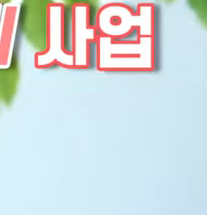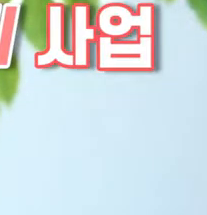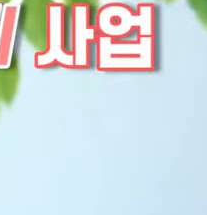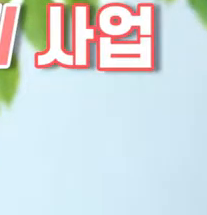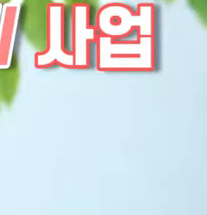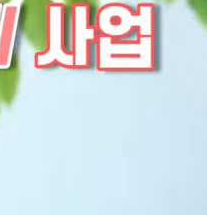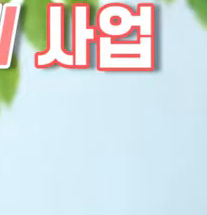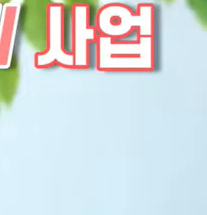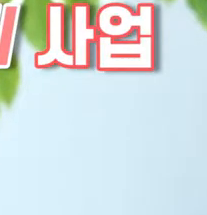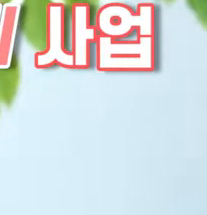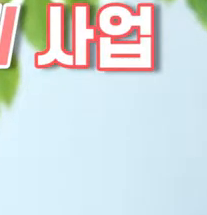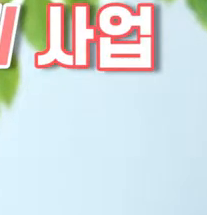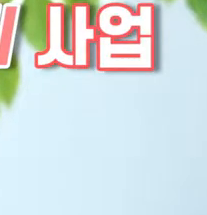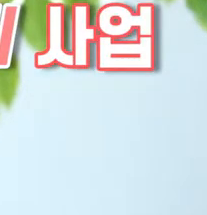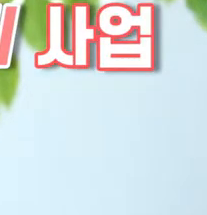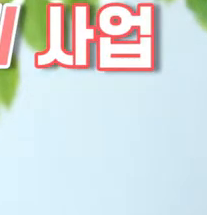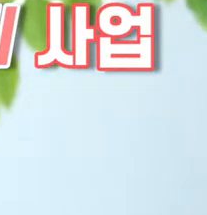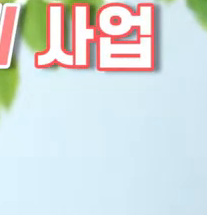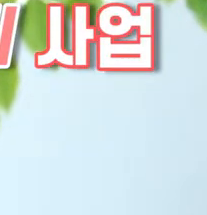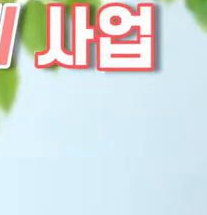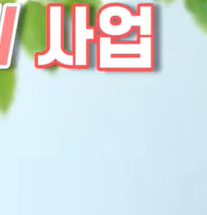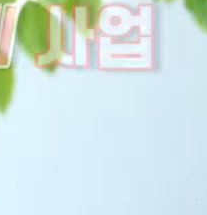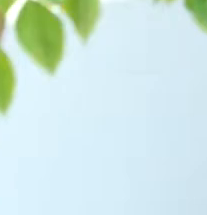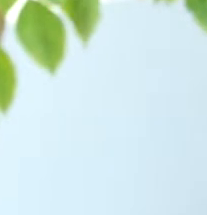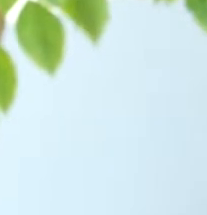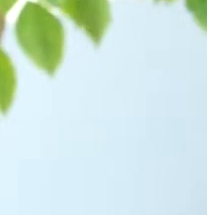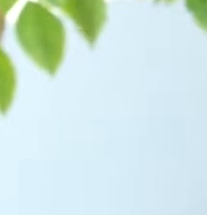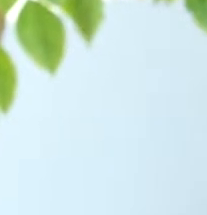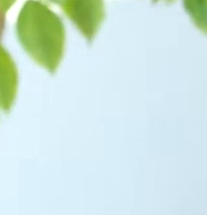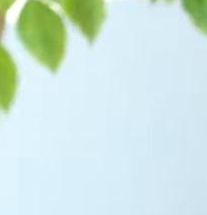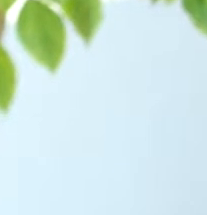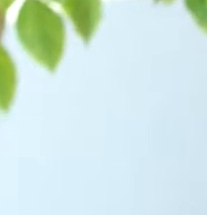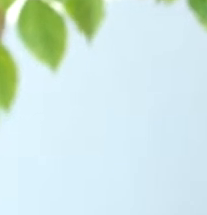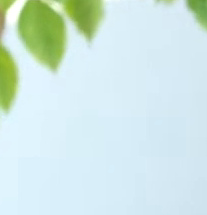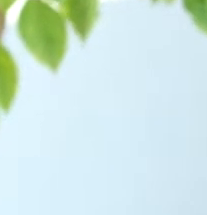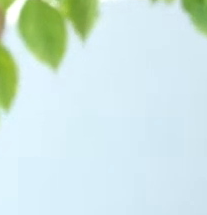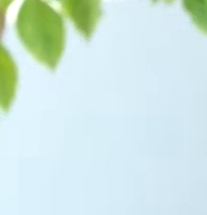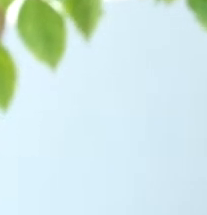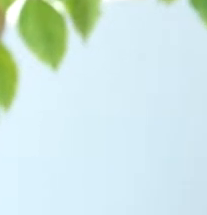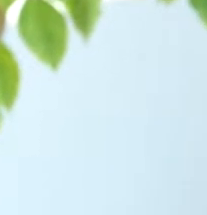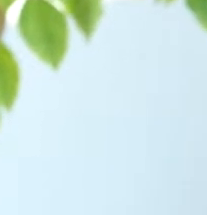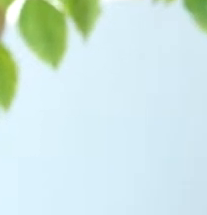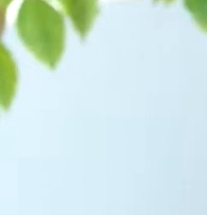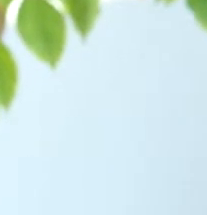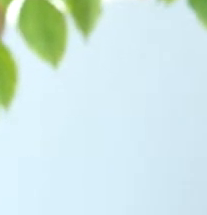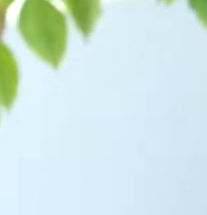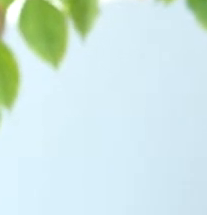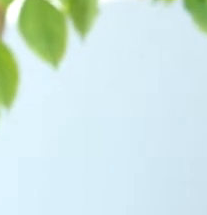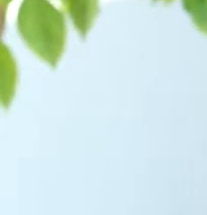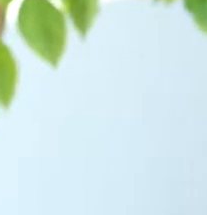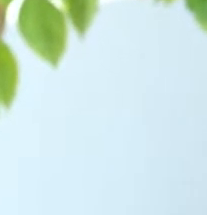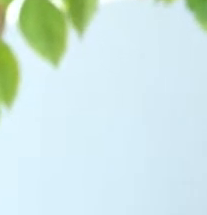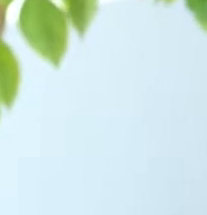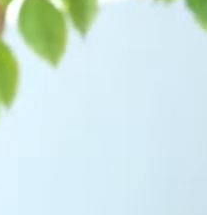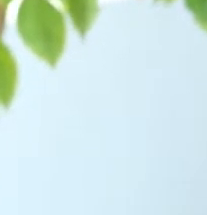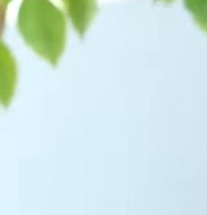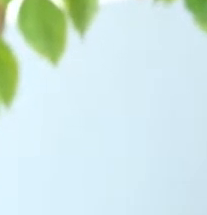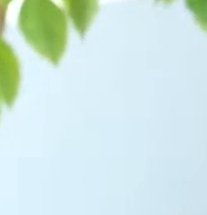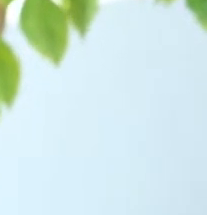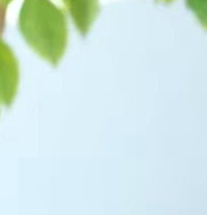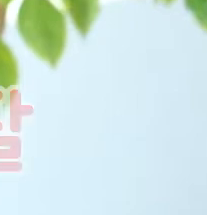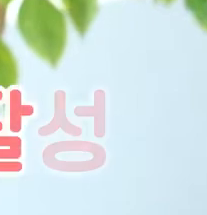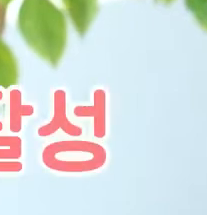겨울나기 사업이 성공적으로 마무리됐습니다. 경기 불황, 코로나19 사태에도 많은 분들의 참여로 목표